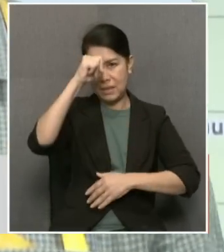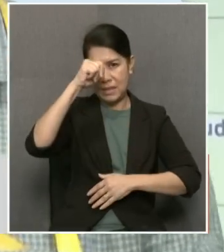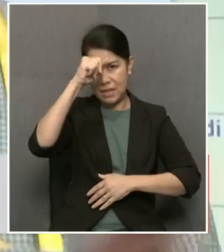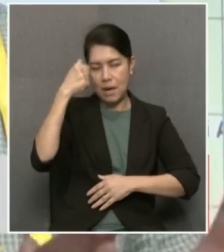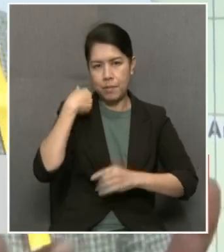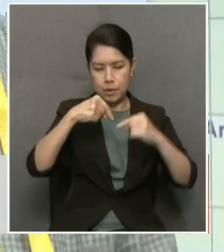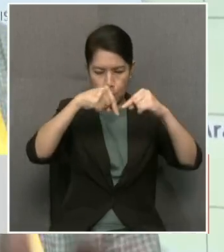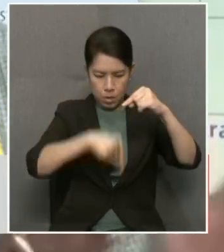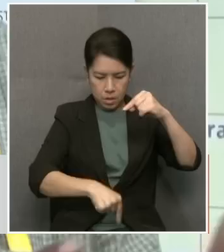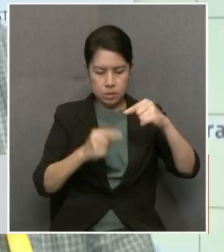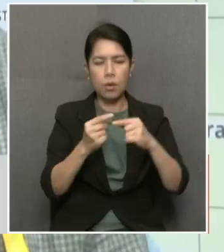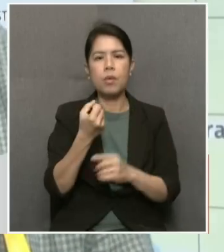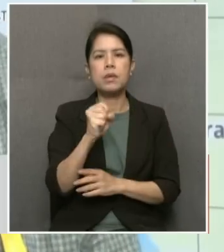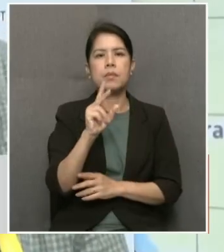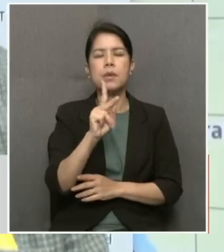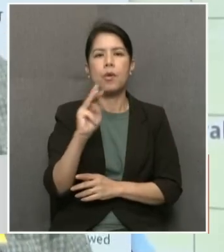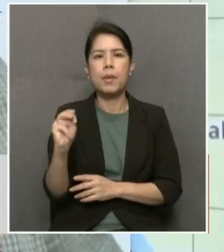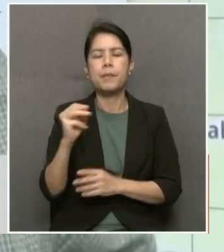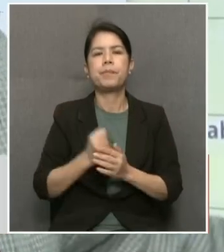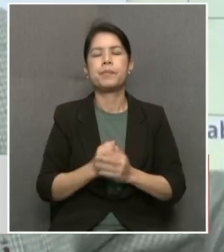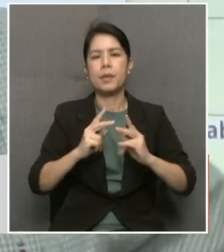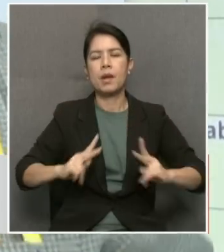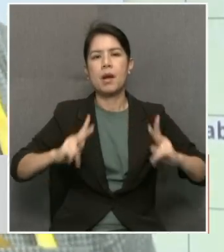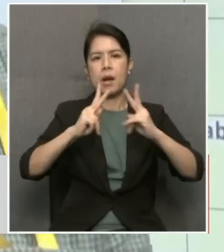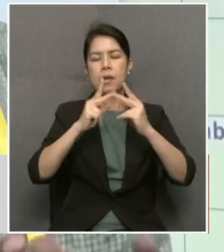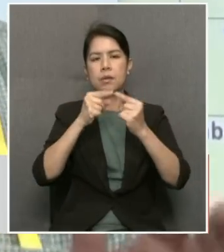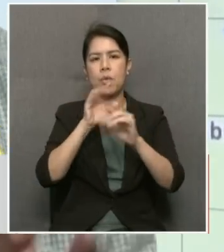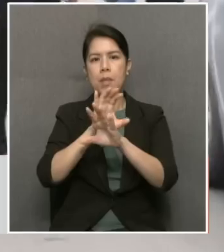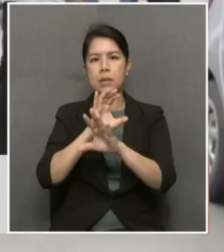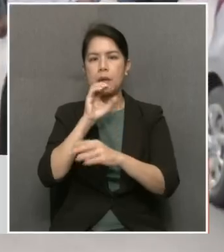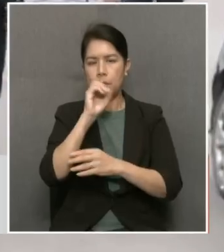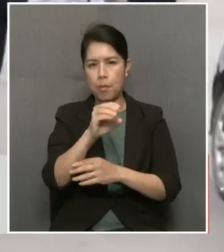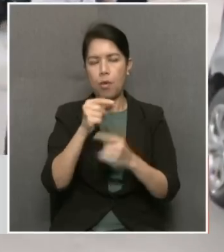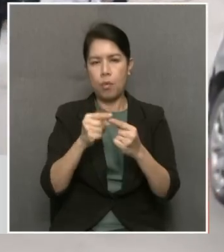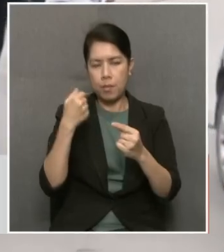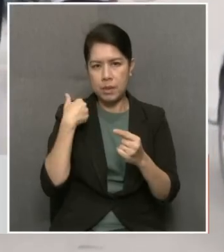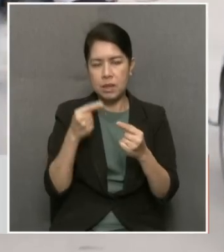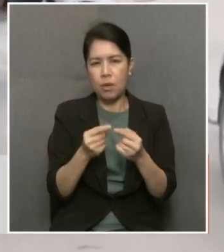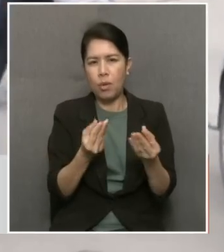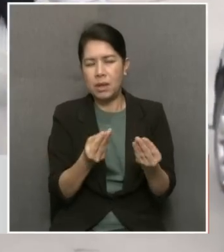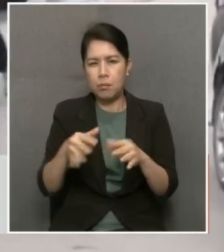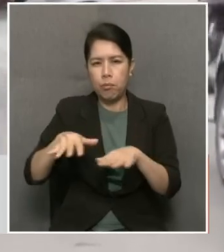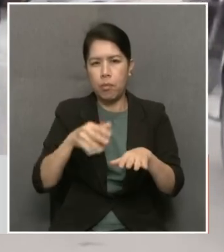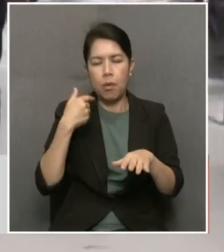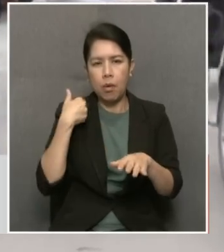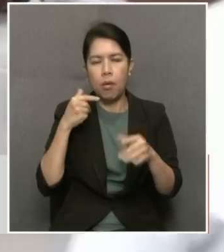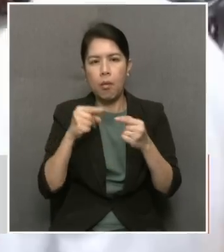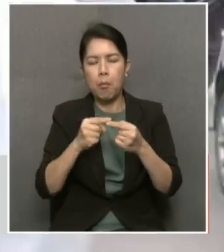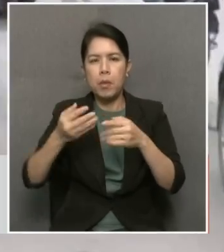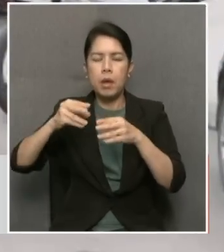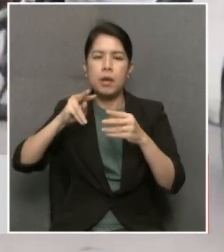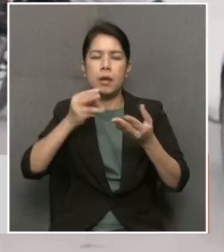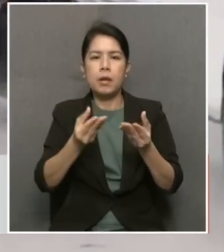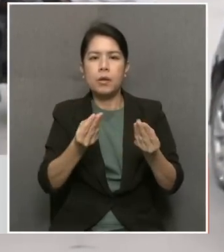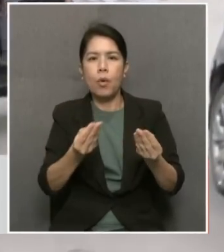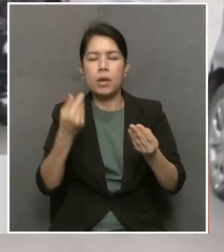กิโลเมตรกระทรวงมหาดไทยเนปาลรายงานความเสียหายว่าเกิดดินถล่มหลายแห่งอาคารบ้านเรือนพังถล่มและเกิดรอยร้